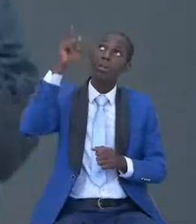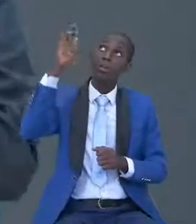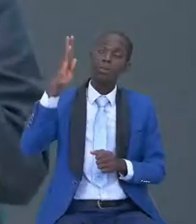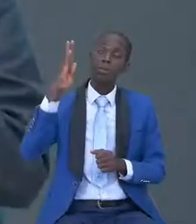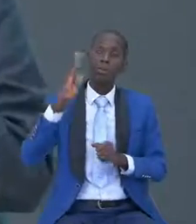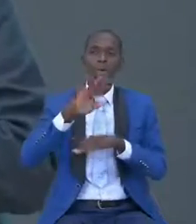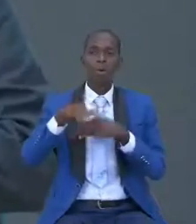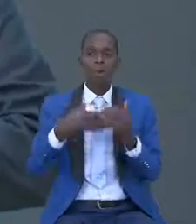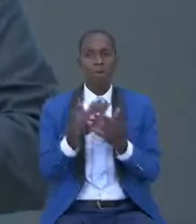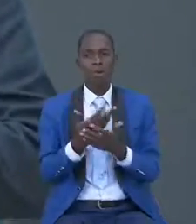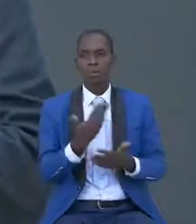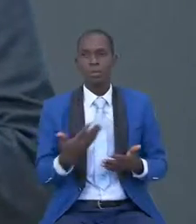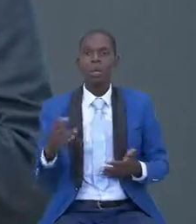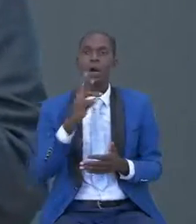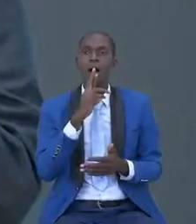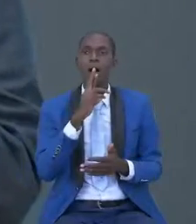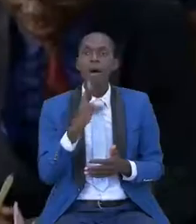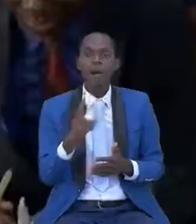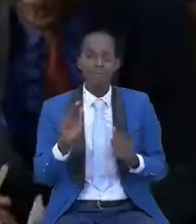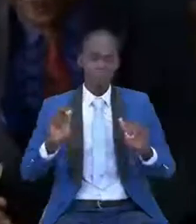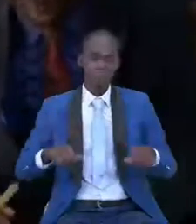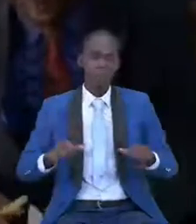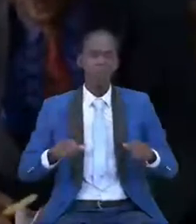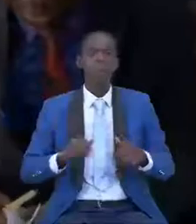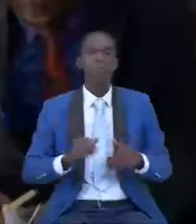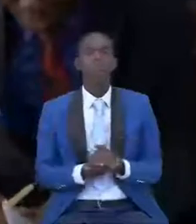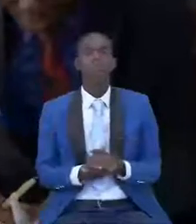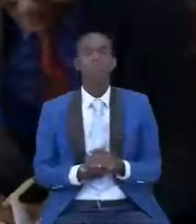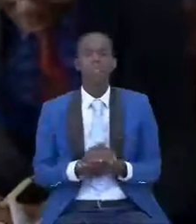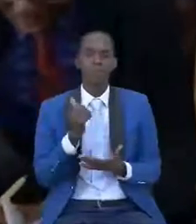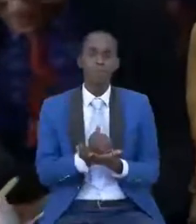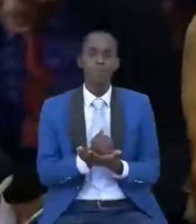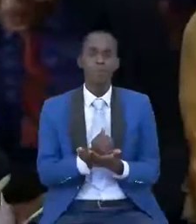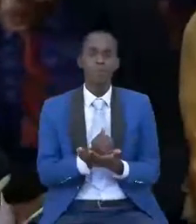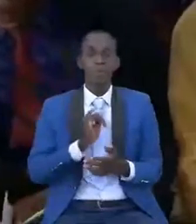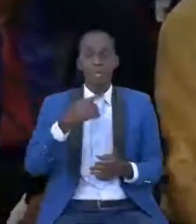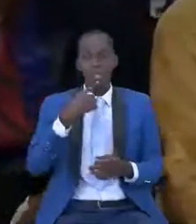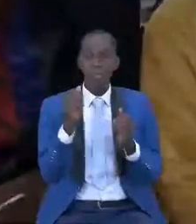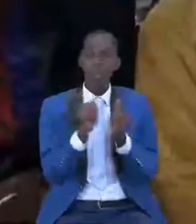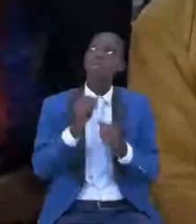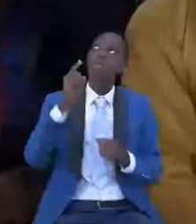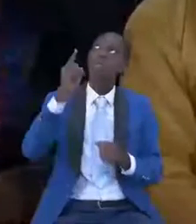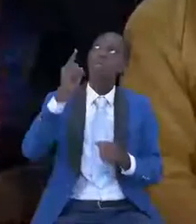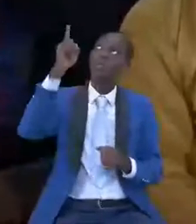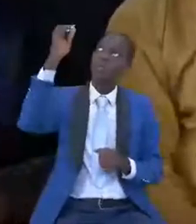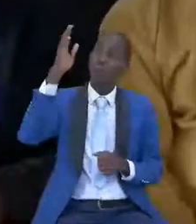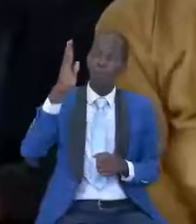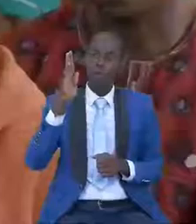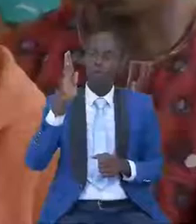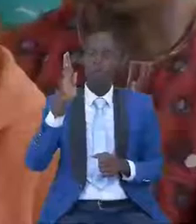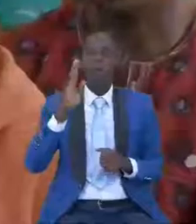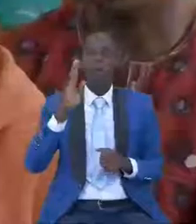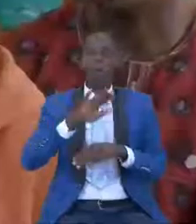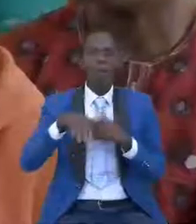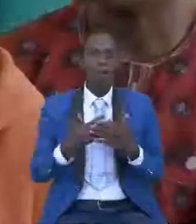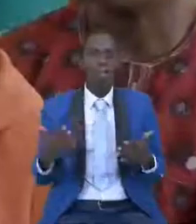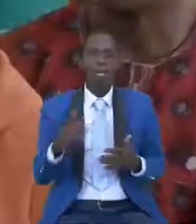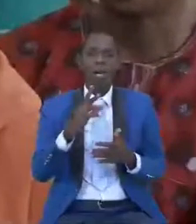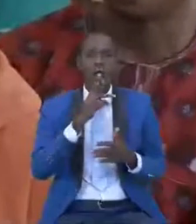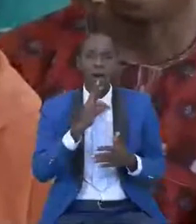tout est possible. J'ai dit avec Dieu, tout